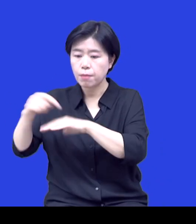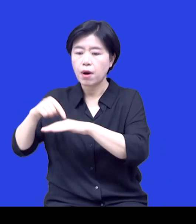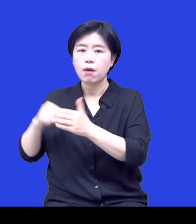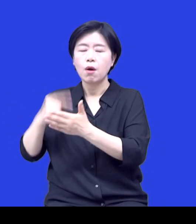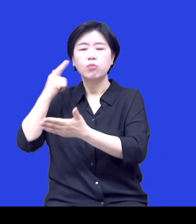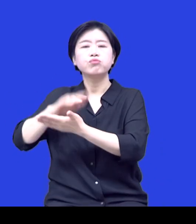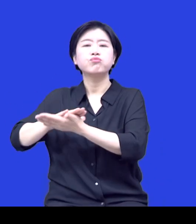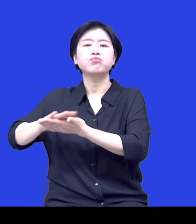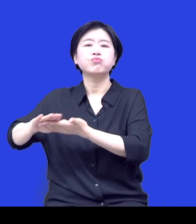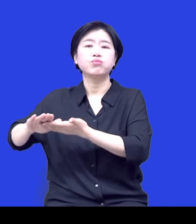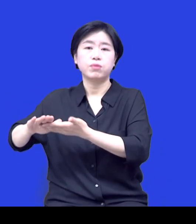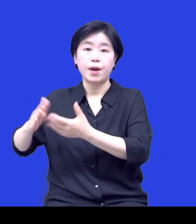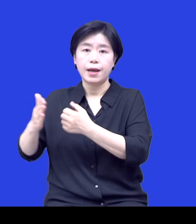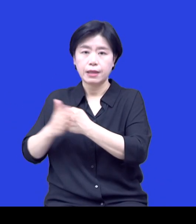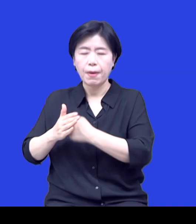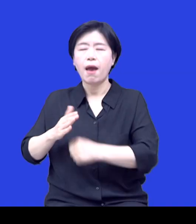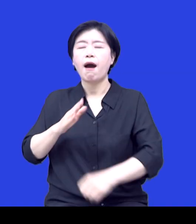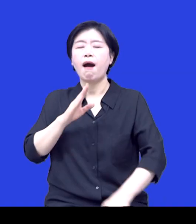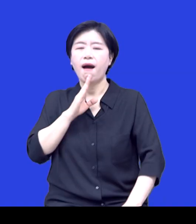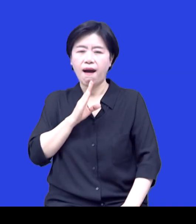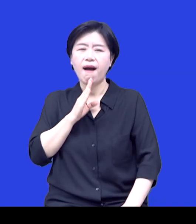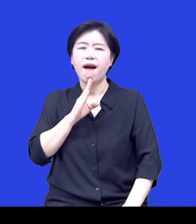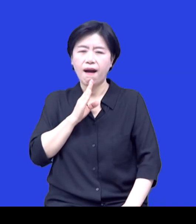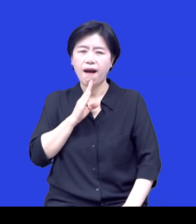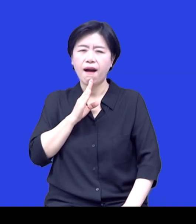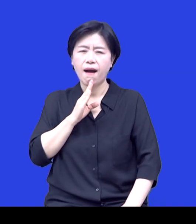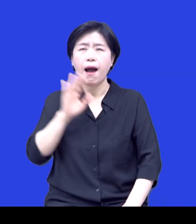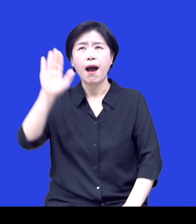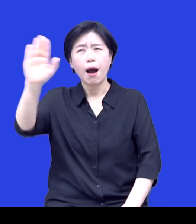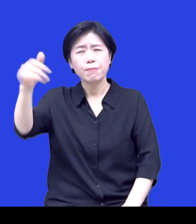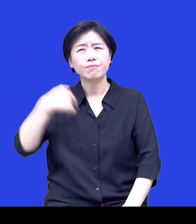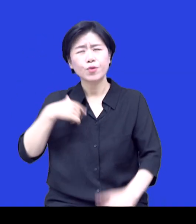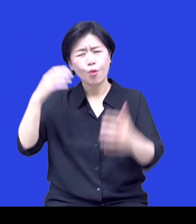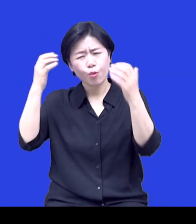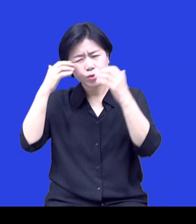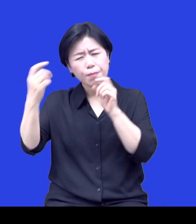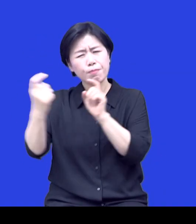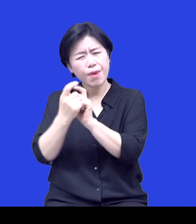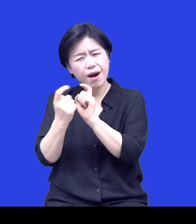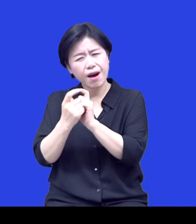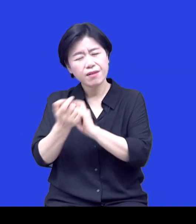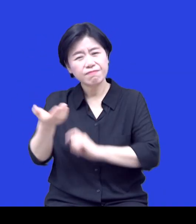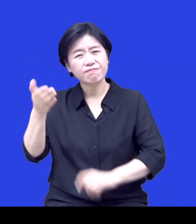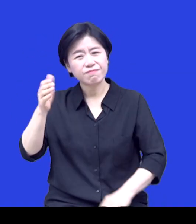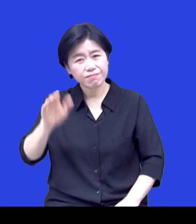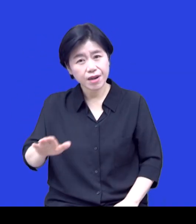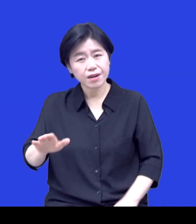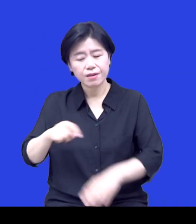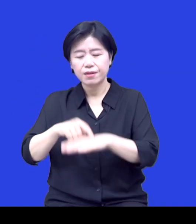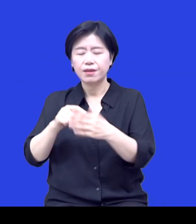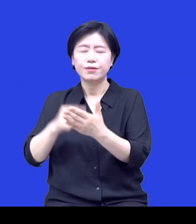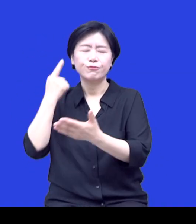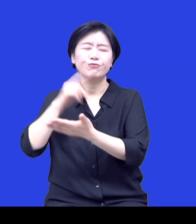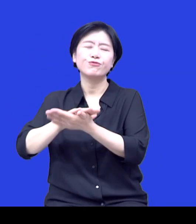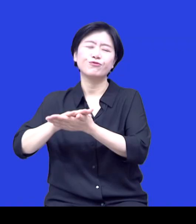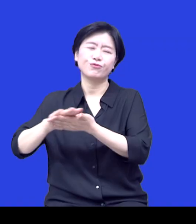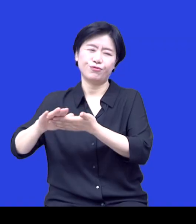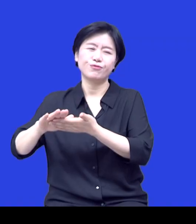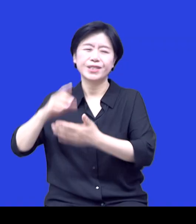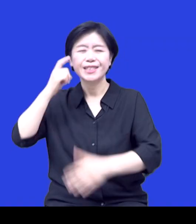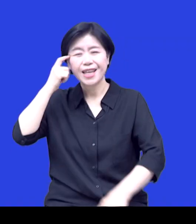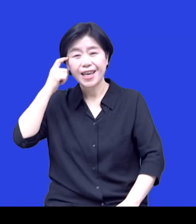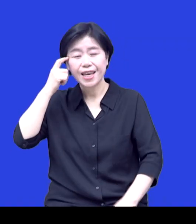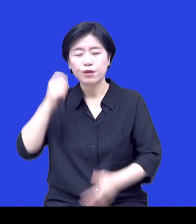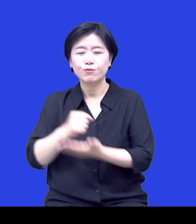하나님의 뜻이 맞긴 맞구나. 고생길은 고생길이겠지만 I'm happy. 그래서 이제 그